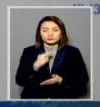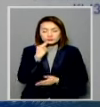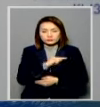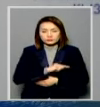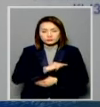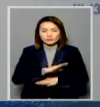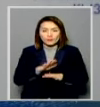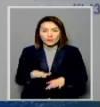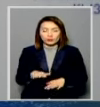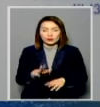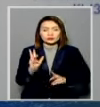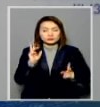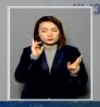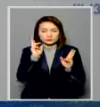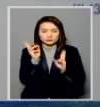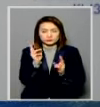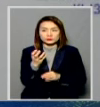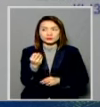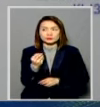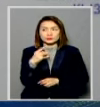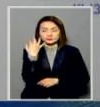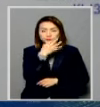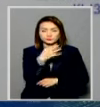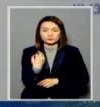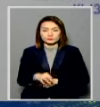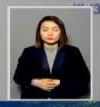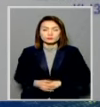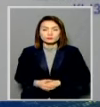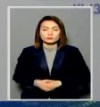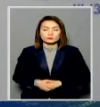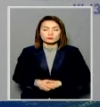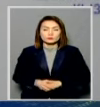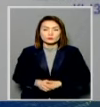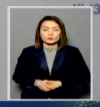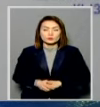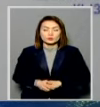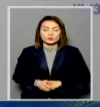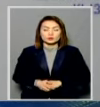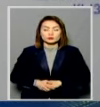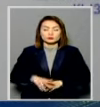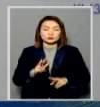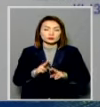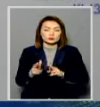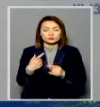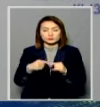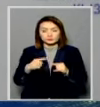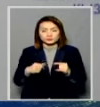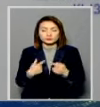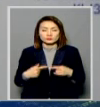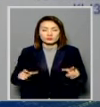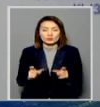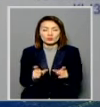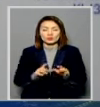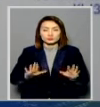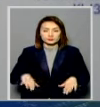көрсететін жаңа сұлулық, косметикалық жаңа көрсететін қызмет көрсету орталықтарында, басқа да жаңа сауда